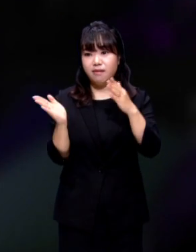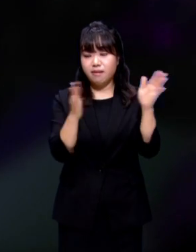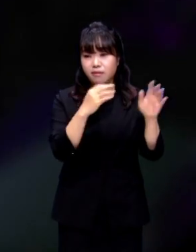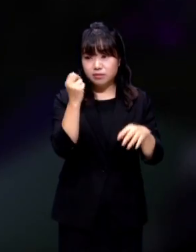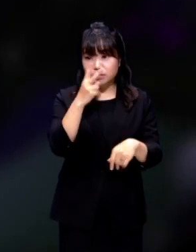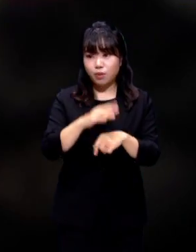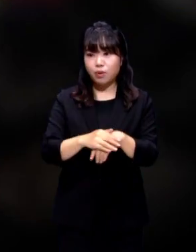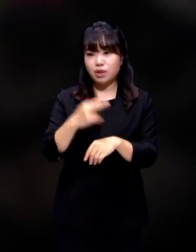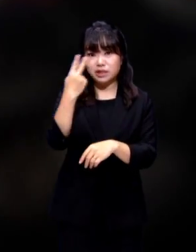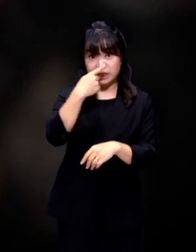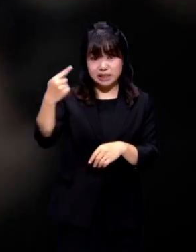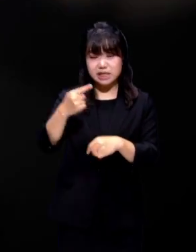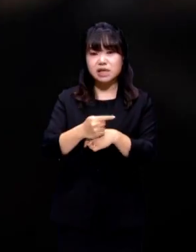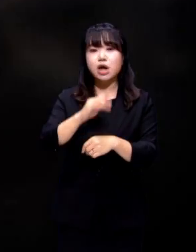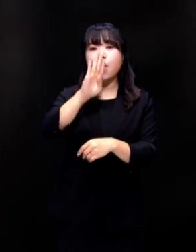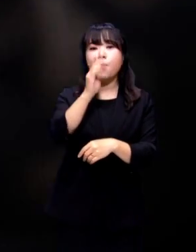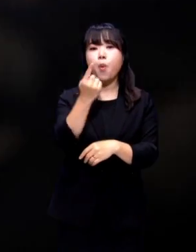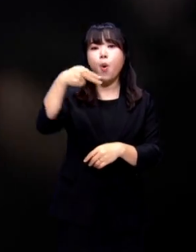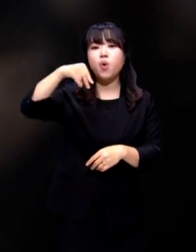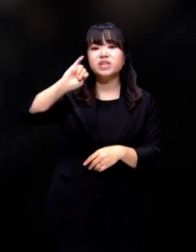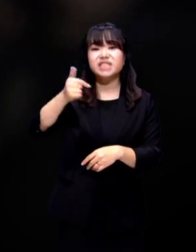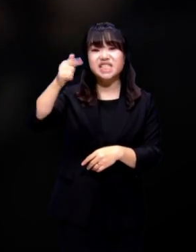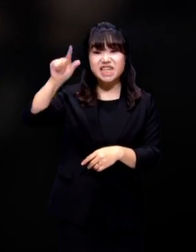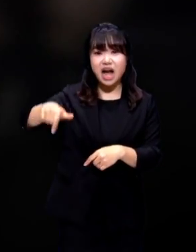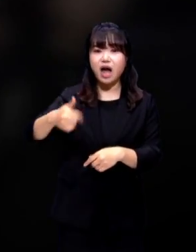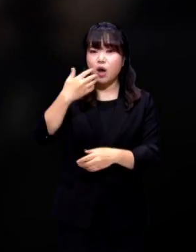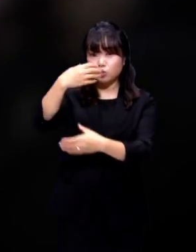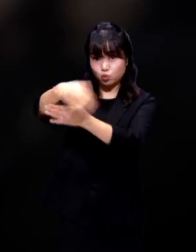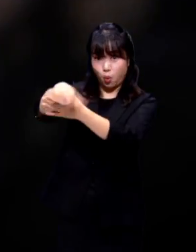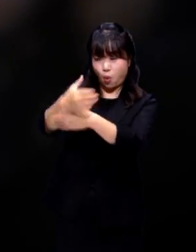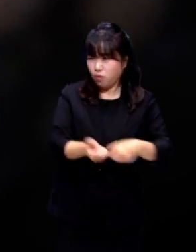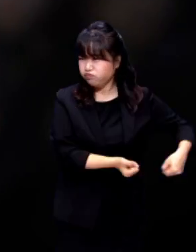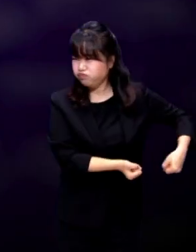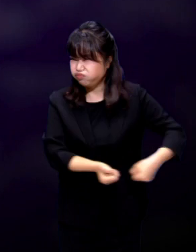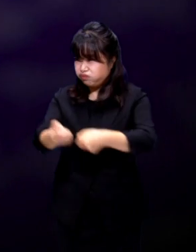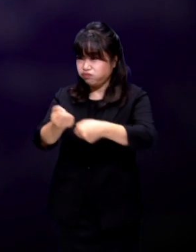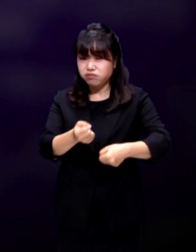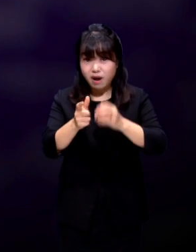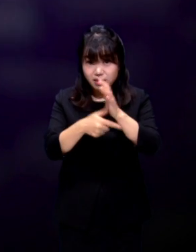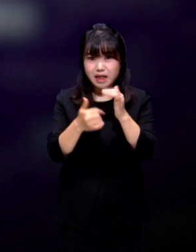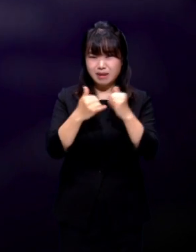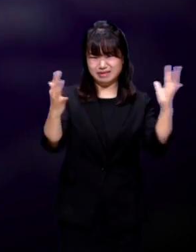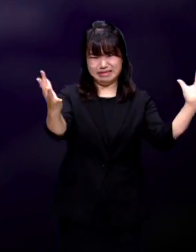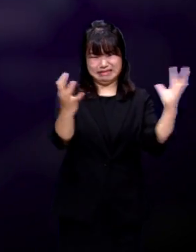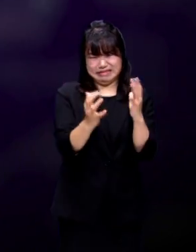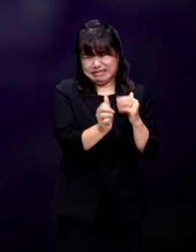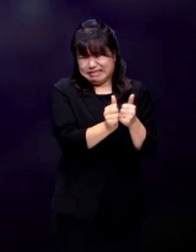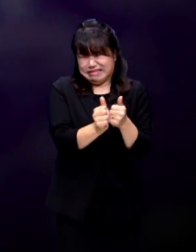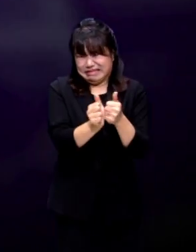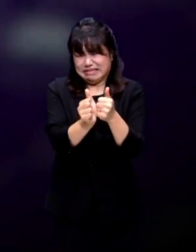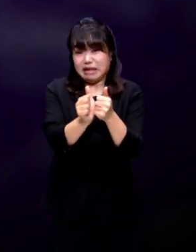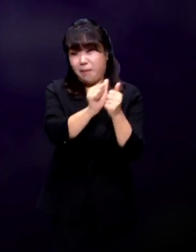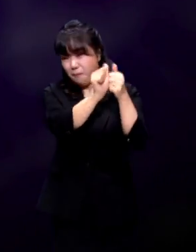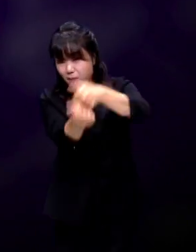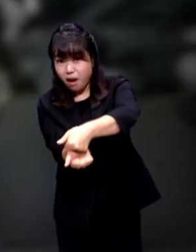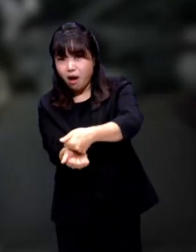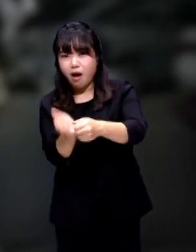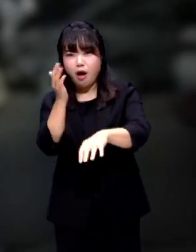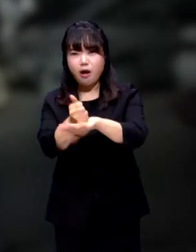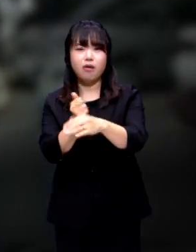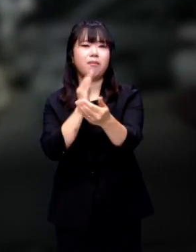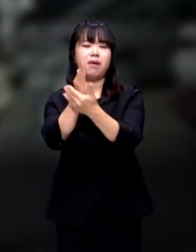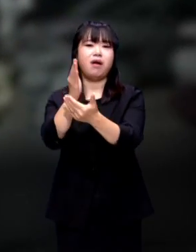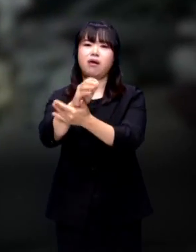2001년 보신각에서 열린 제아의 타종 행사 때도 물린 인파로 압사 사고가 일어나 사망자가 발생했습니다.